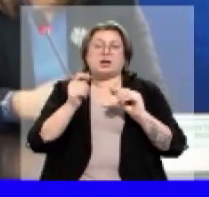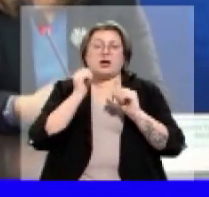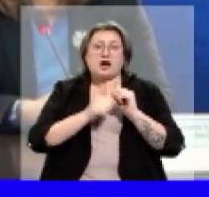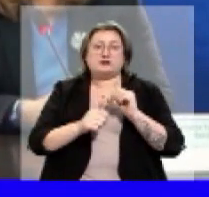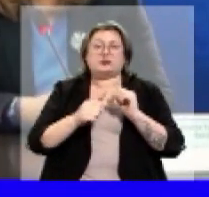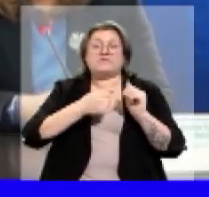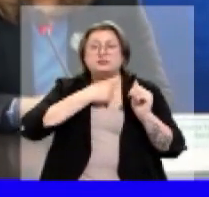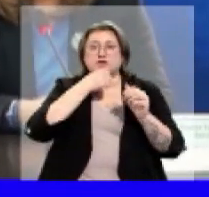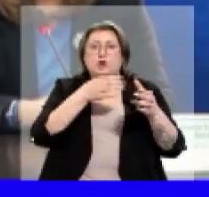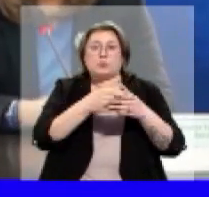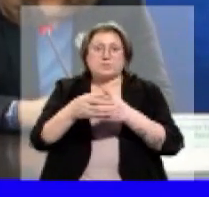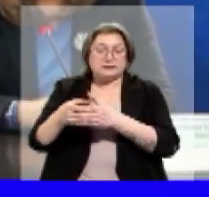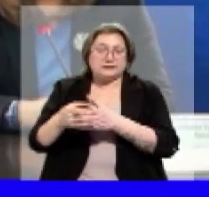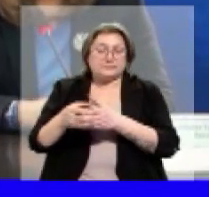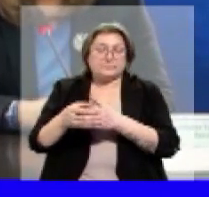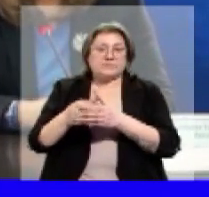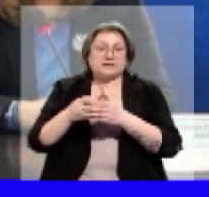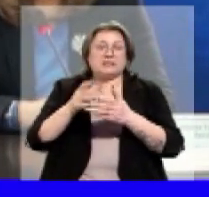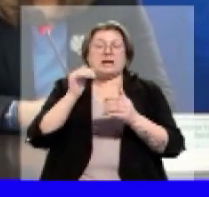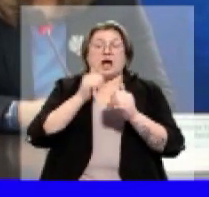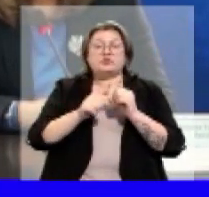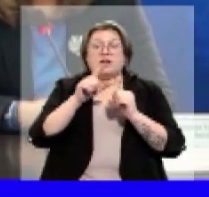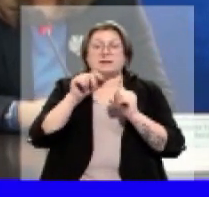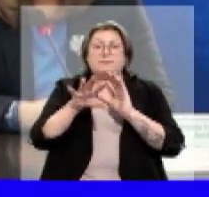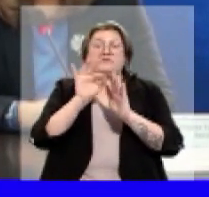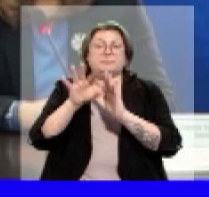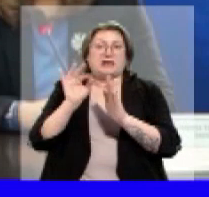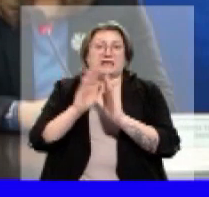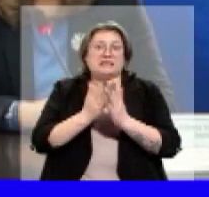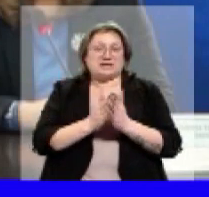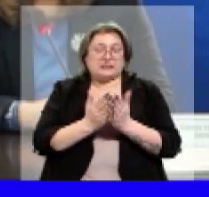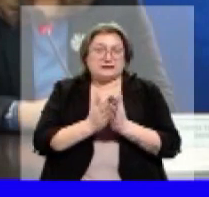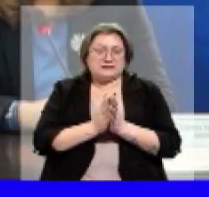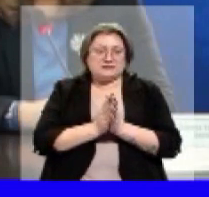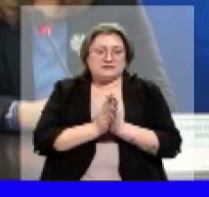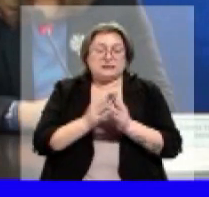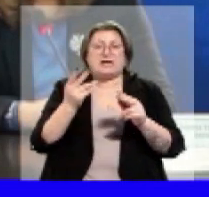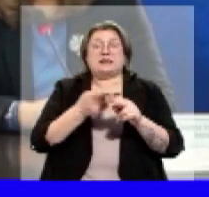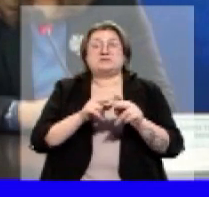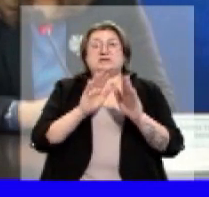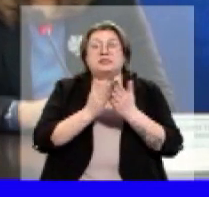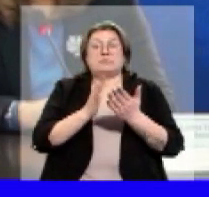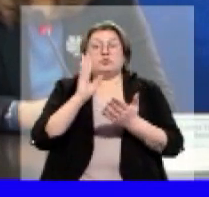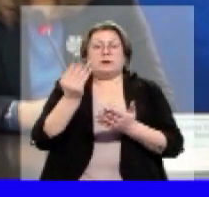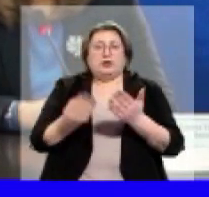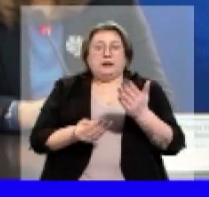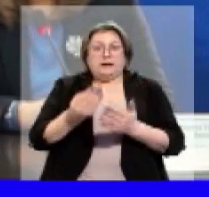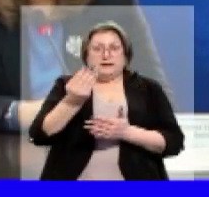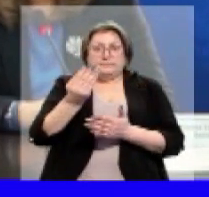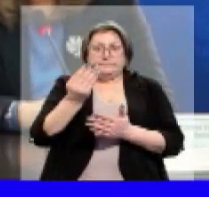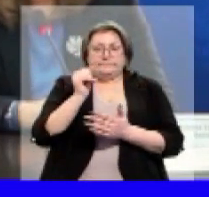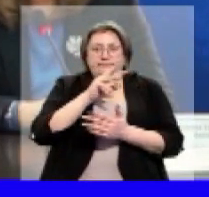каждой возрастной категории, для каждого этапа отобрали книги, и эти книги будут выставлены у нас